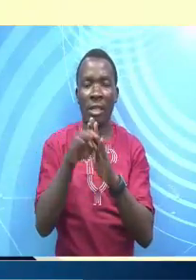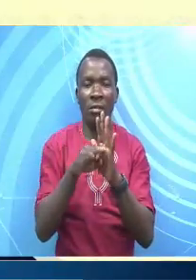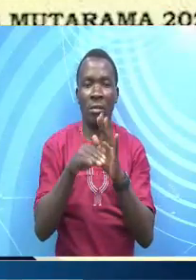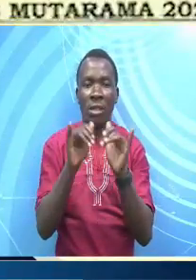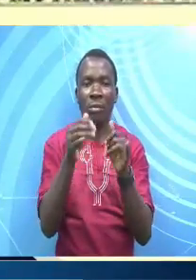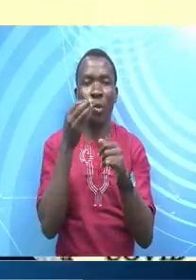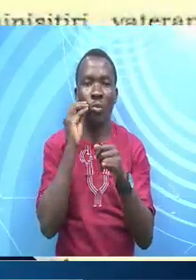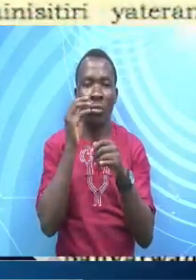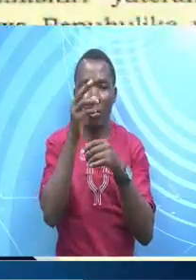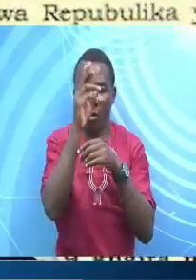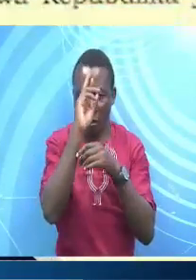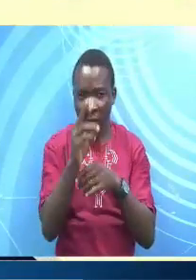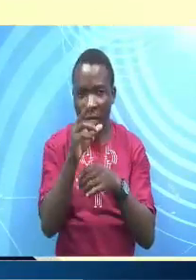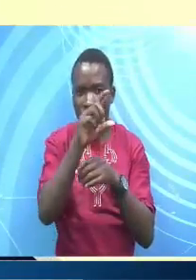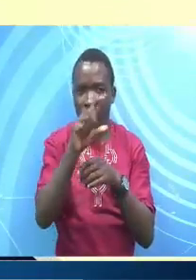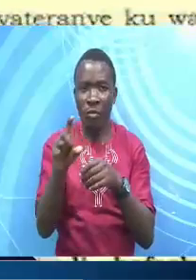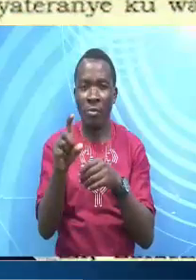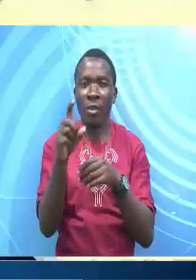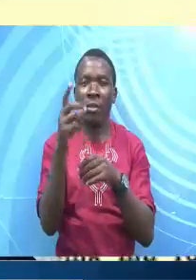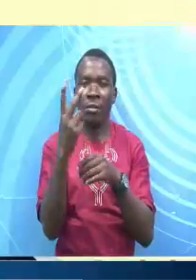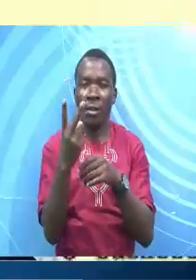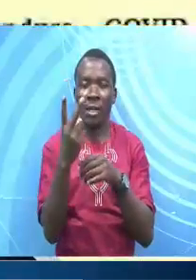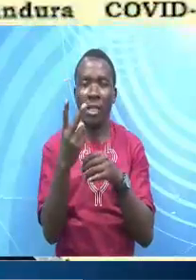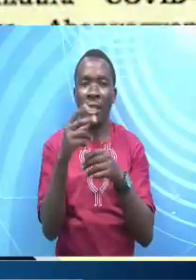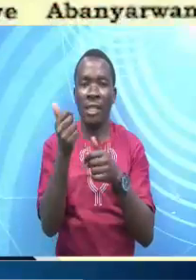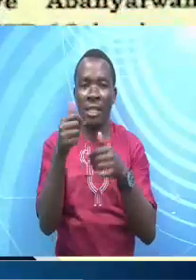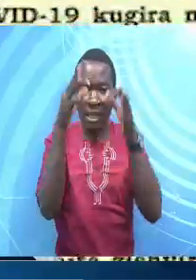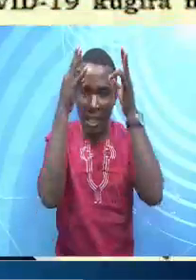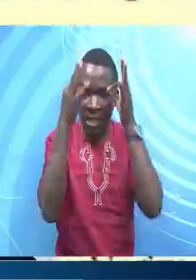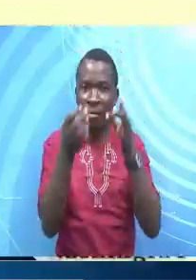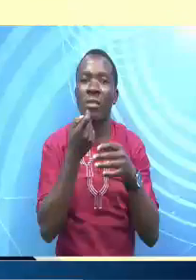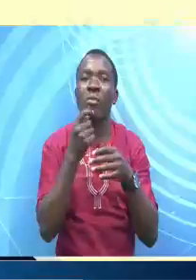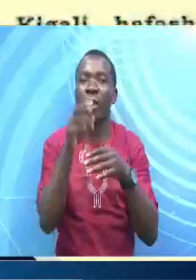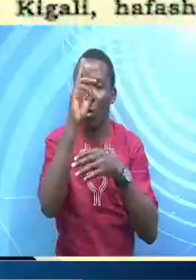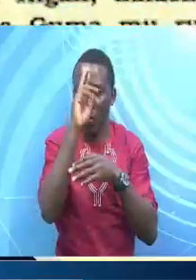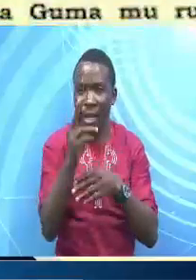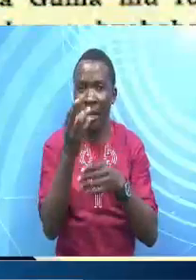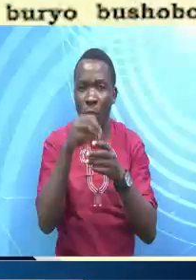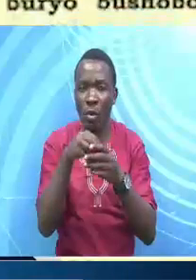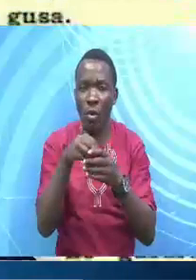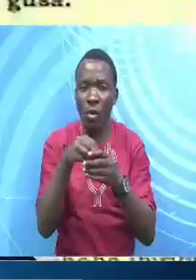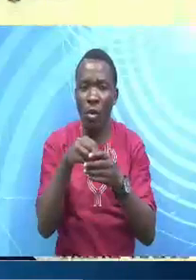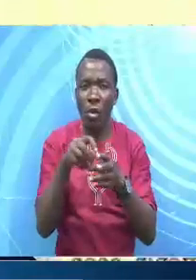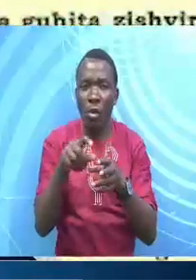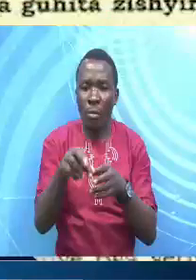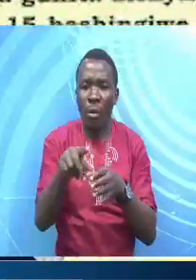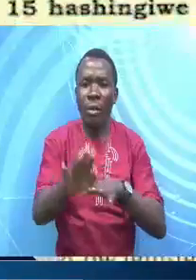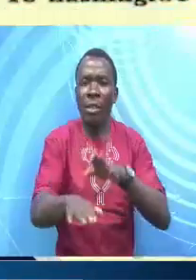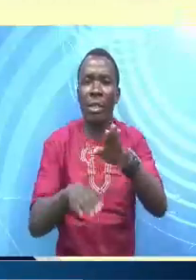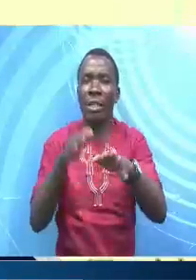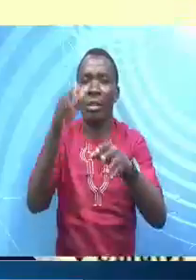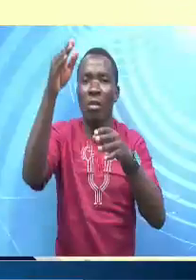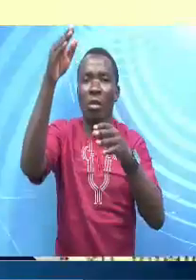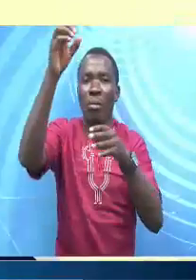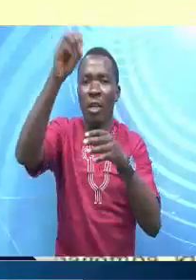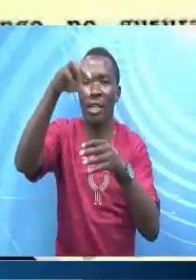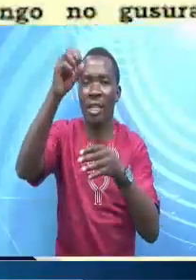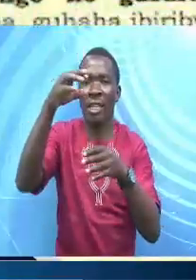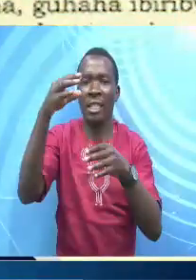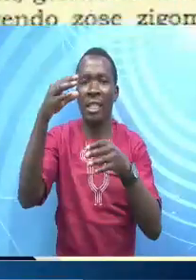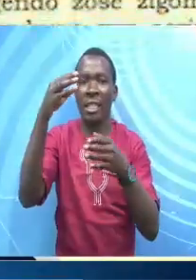mu gihe cy'ibyumweru bibiri mu mujyi wa Kigali izindi ngamba zigomba kubahirizwa harimo ko ingendo mu mujyi wa Kigali zibujijwe haba kuva mu rugo ndetse